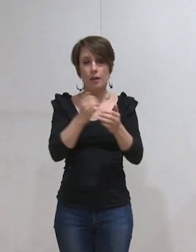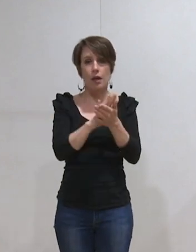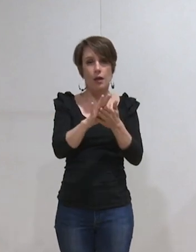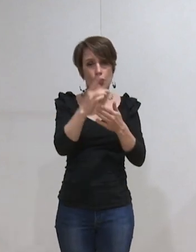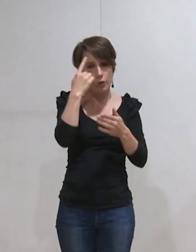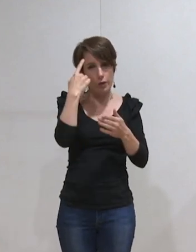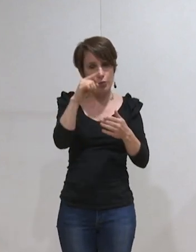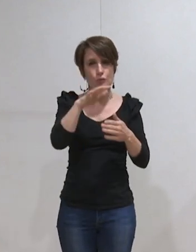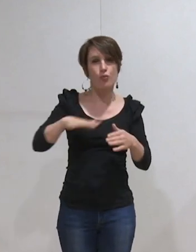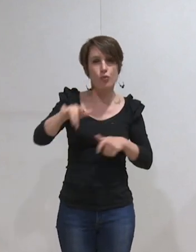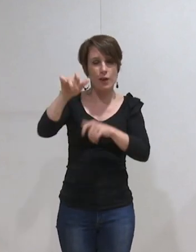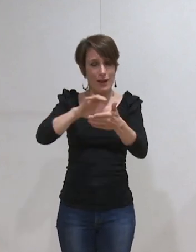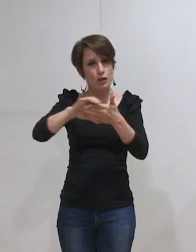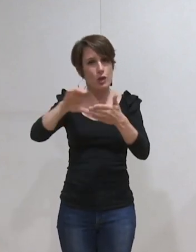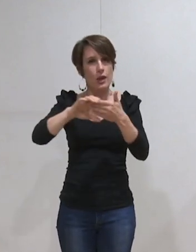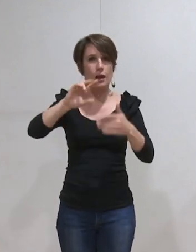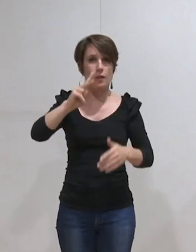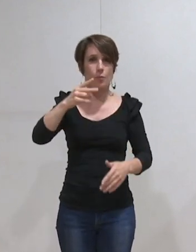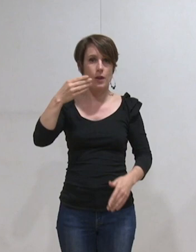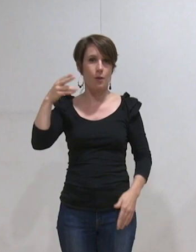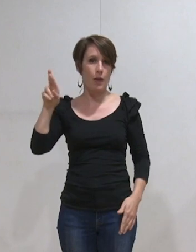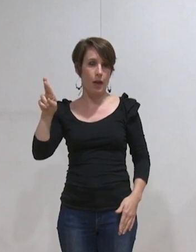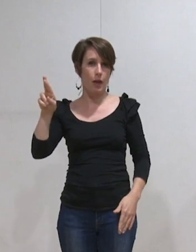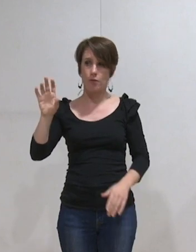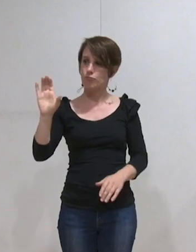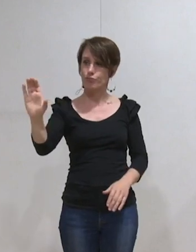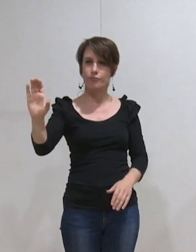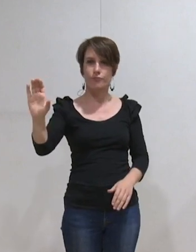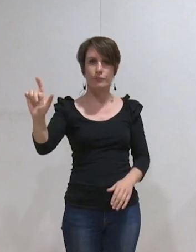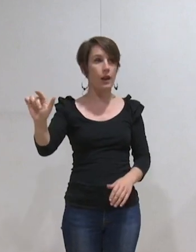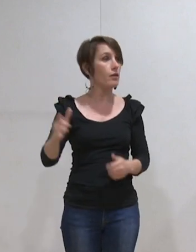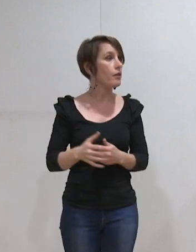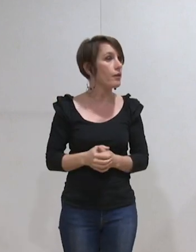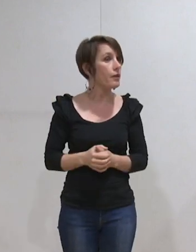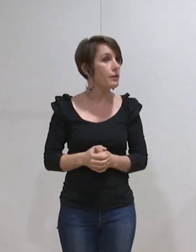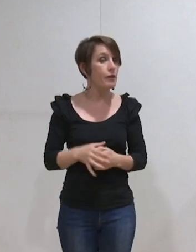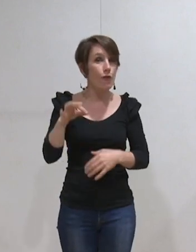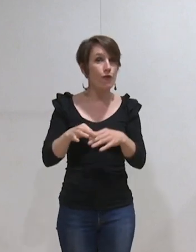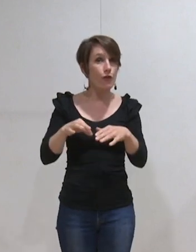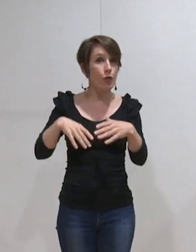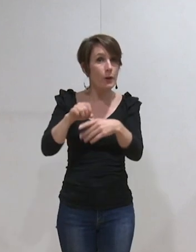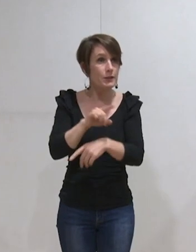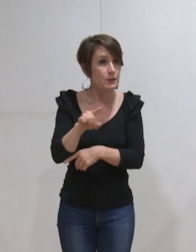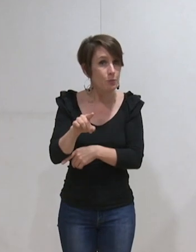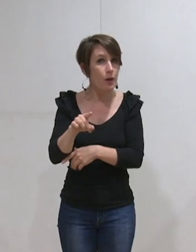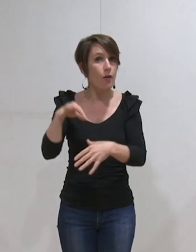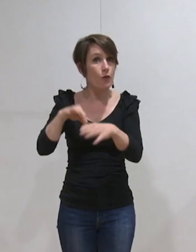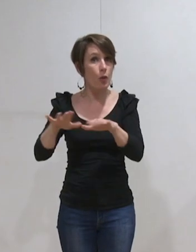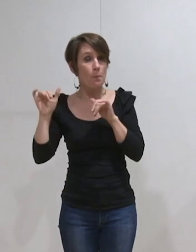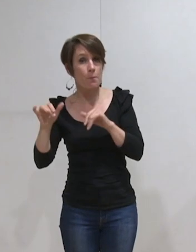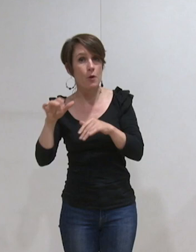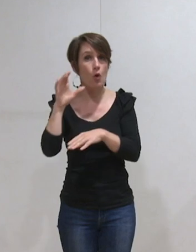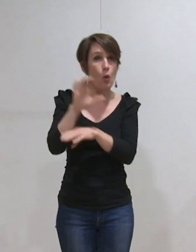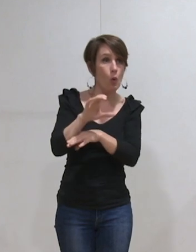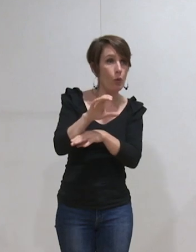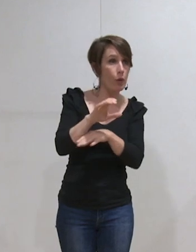voirie pour les titulaires de la carte PMR qui ne prend pas part au vote qui s'abstient qui est